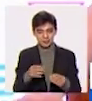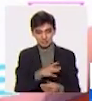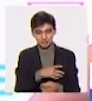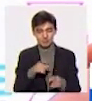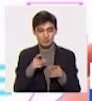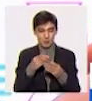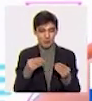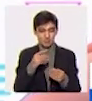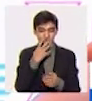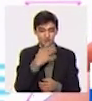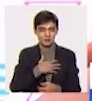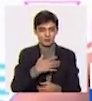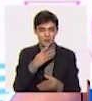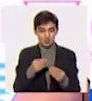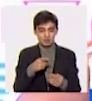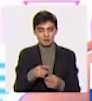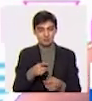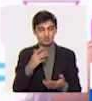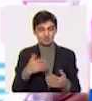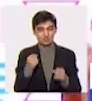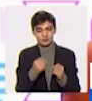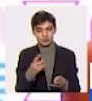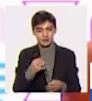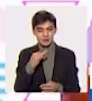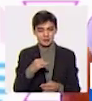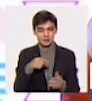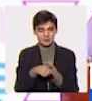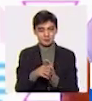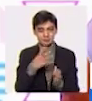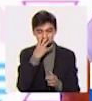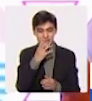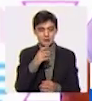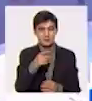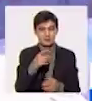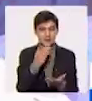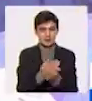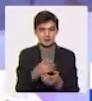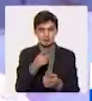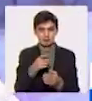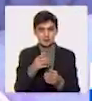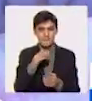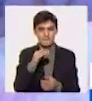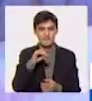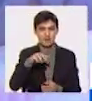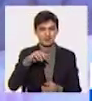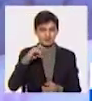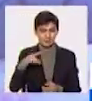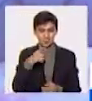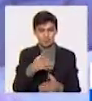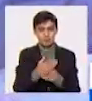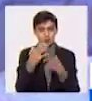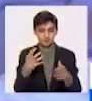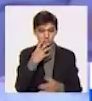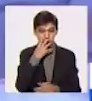Есть вот эти респираторные, респираторные, которые сохраняют, конечно, здесь больше, больше можно носить его, потому